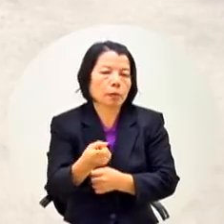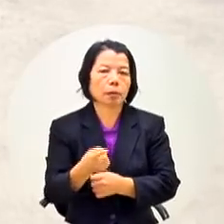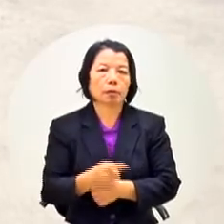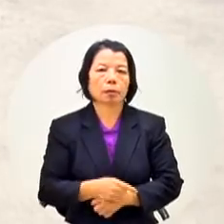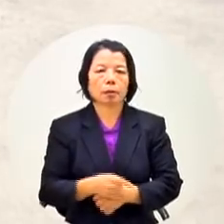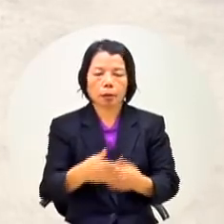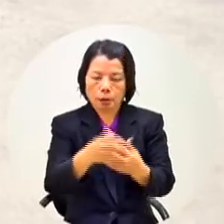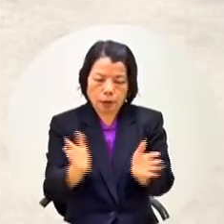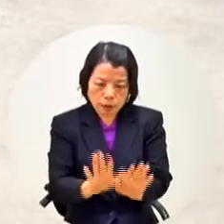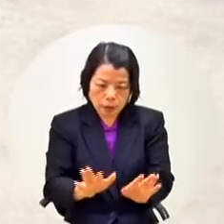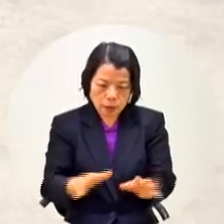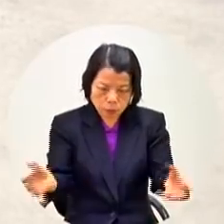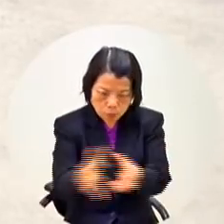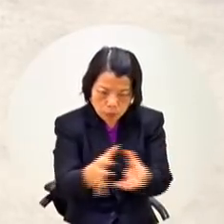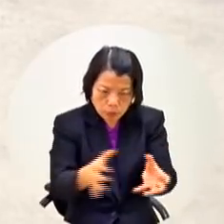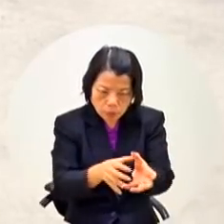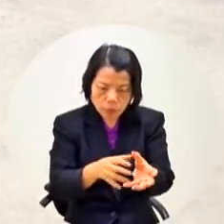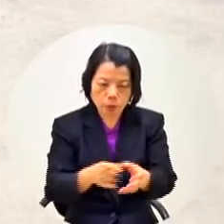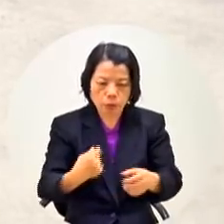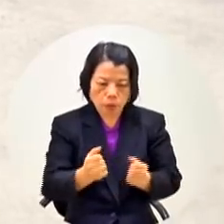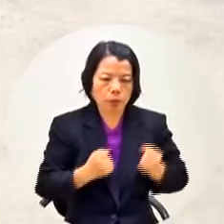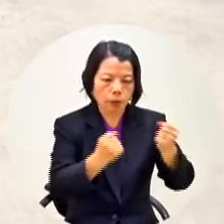线营运来载客。